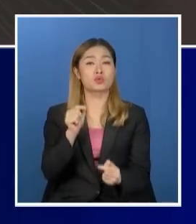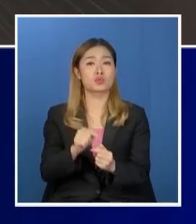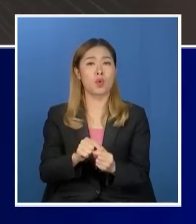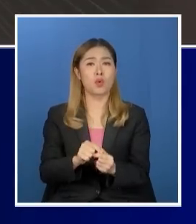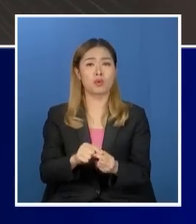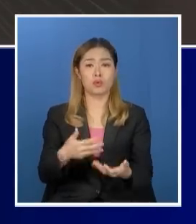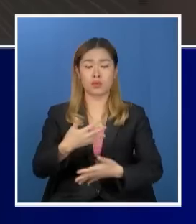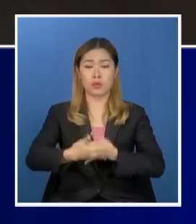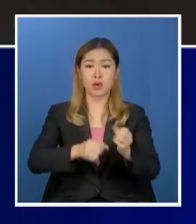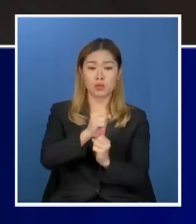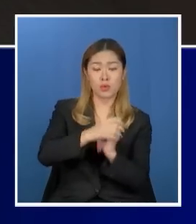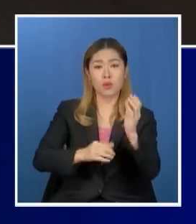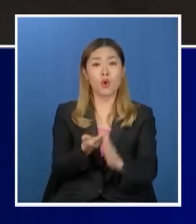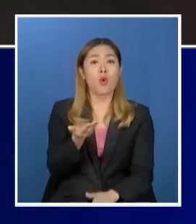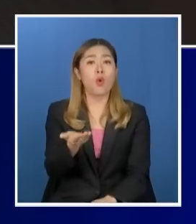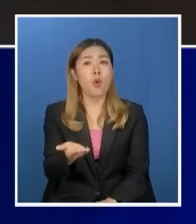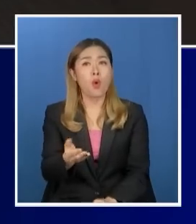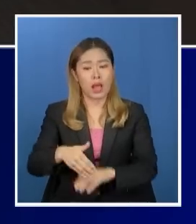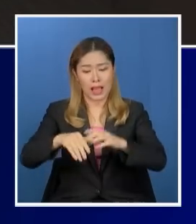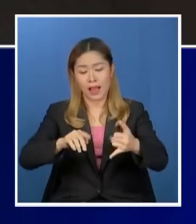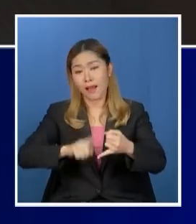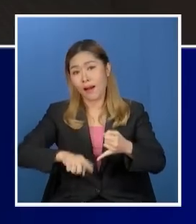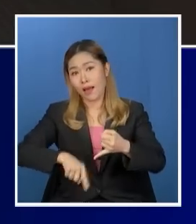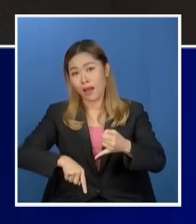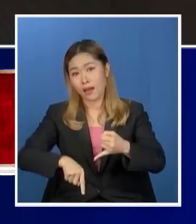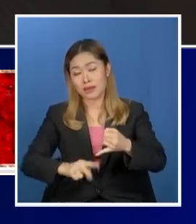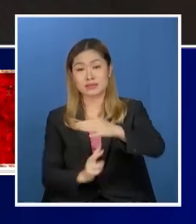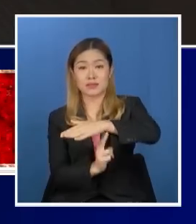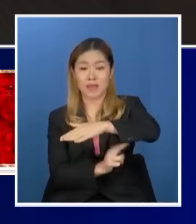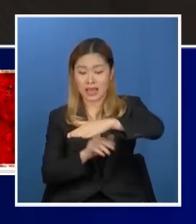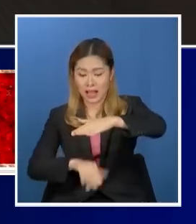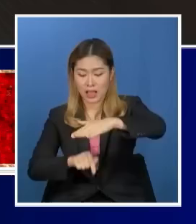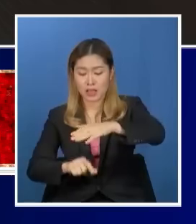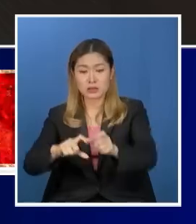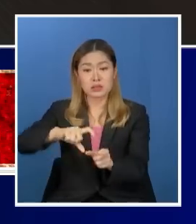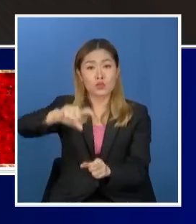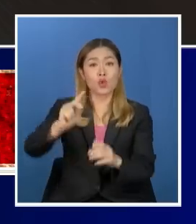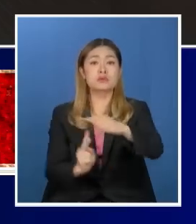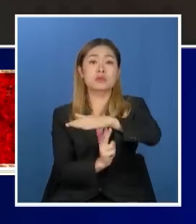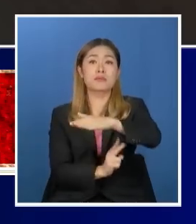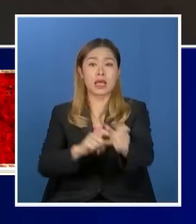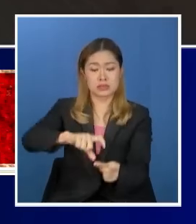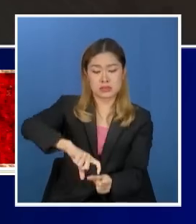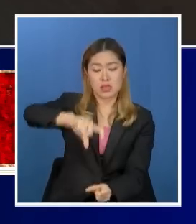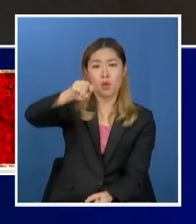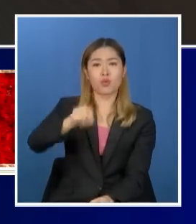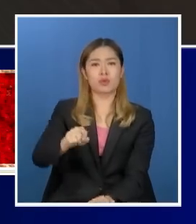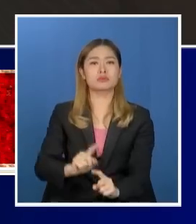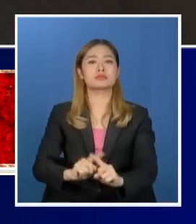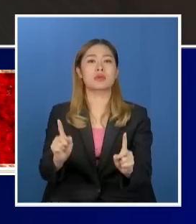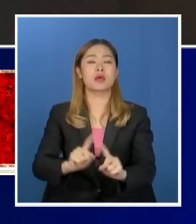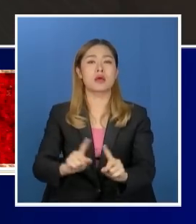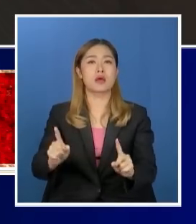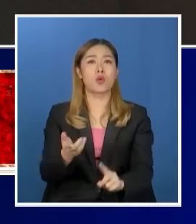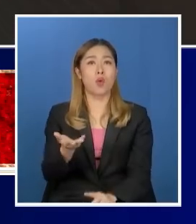ของสวนสาธารณะซึ่งมันอยู่ข้างล่างสะพานแต่ส่วนบนสะพานซึ่งมันเป็นเสาเนี่ยมันไม่ใช่พื้นที่